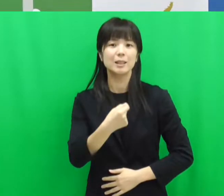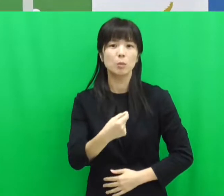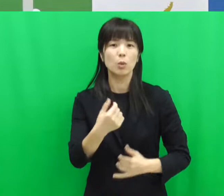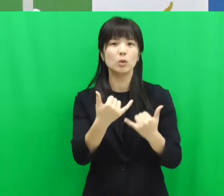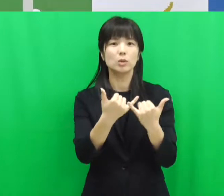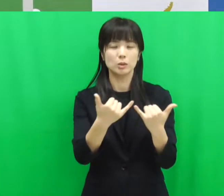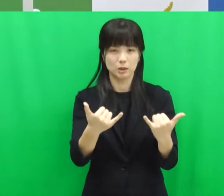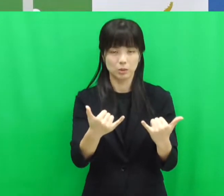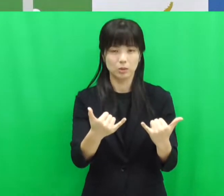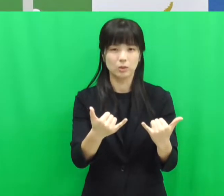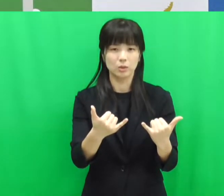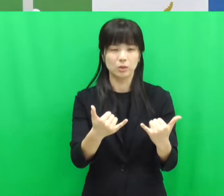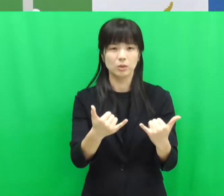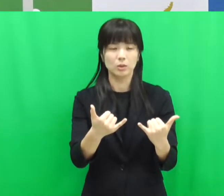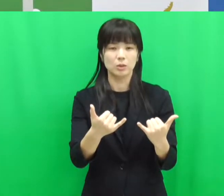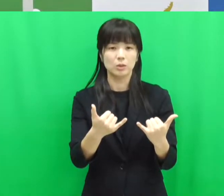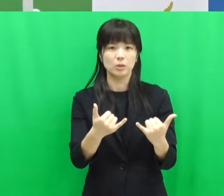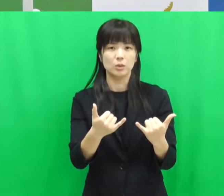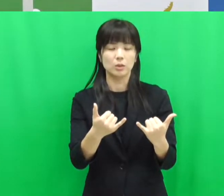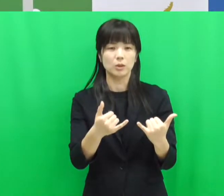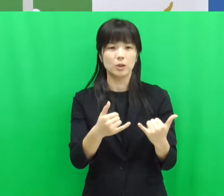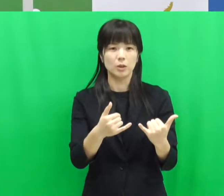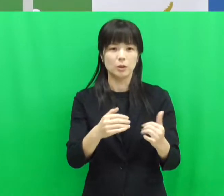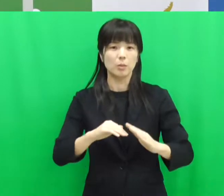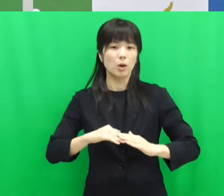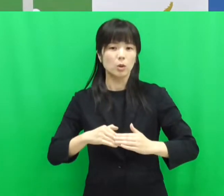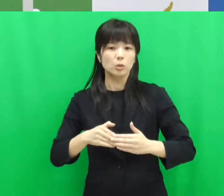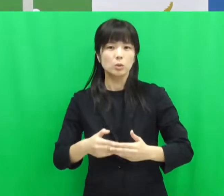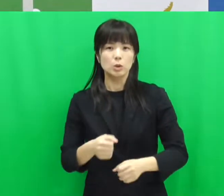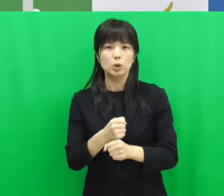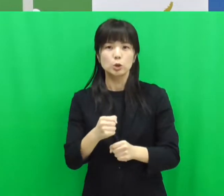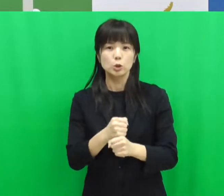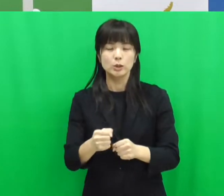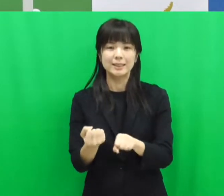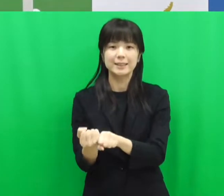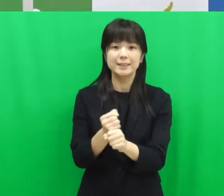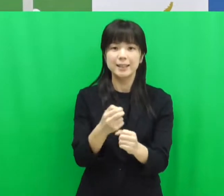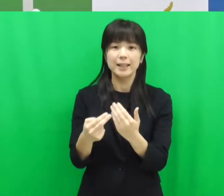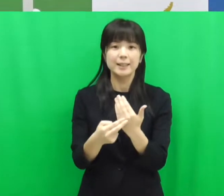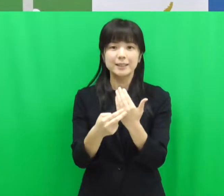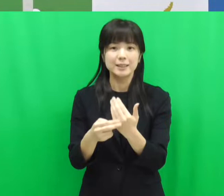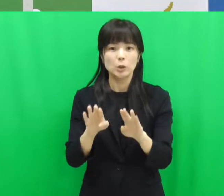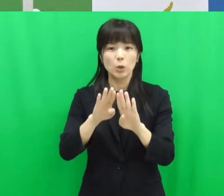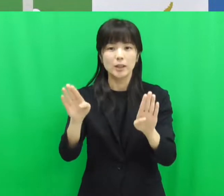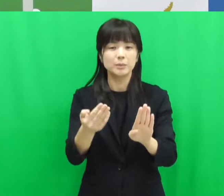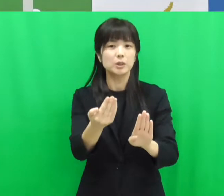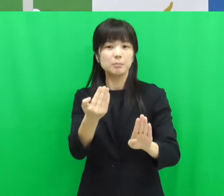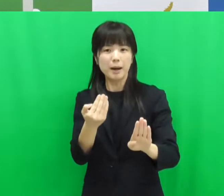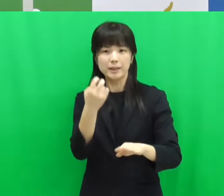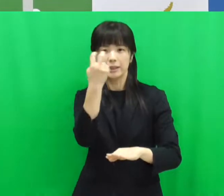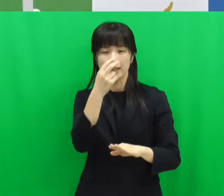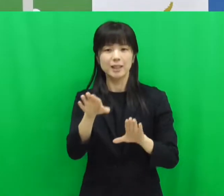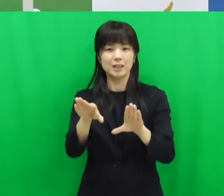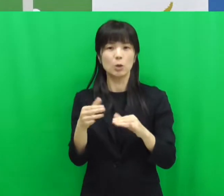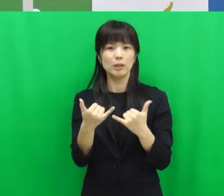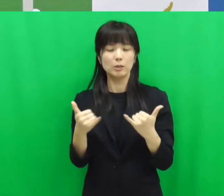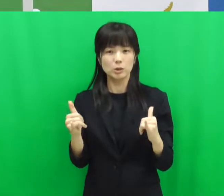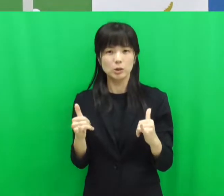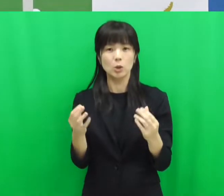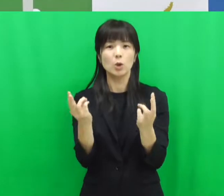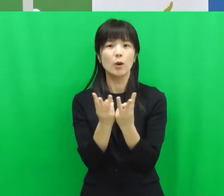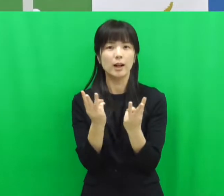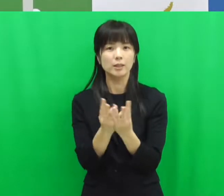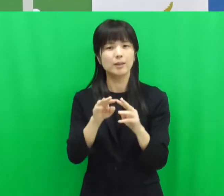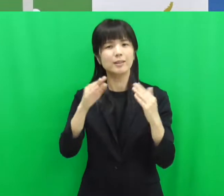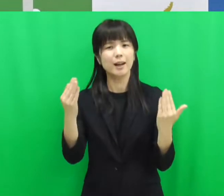不妊治療に進む前にですね、不妊検査を希望する方の推定として、このぐらいの数が、